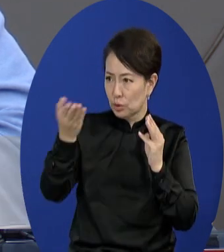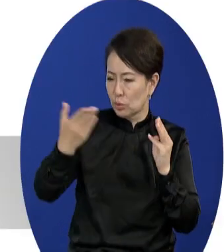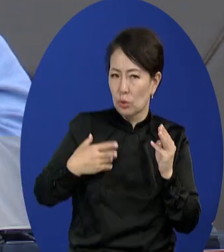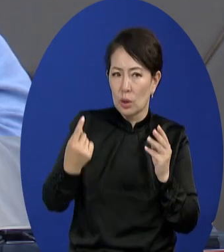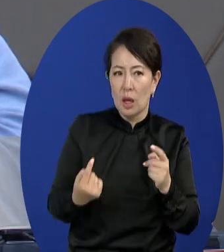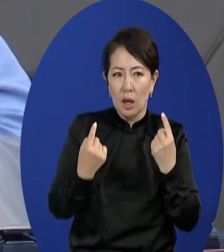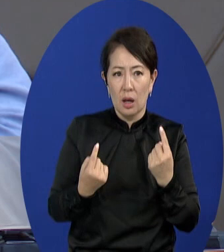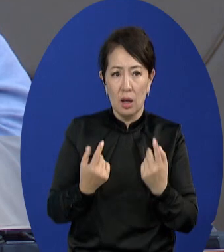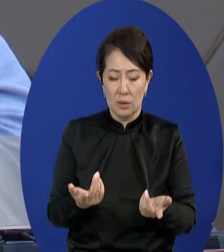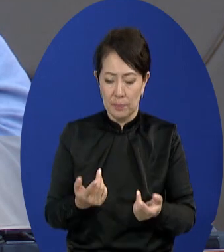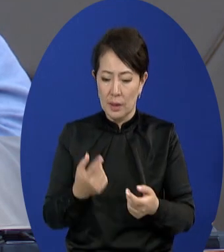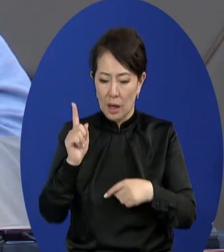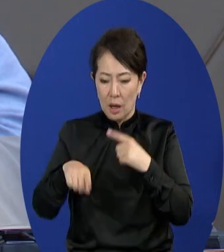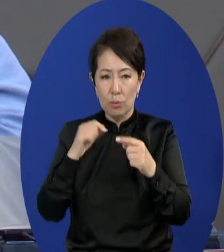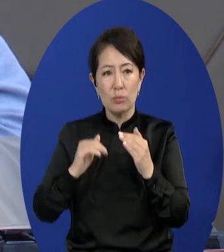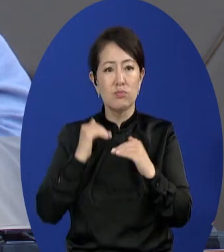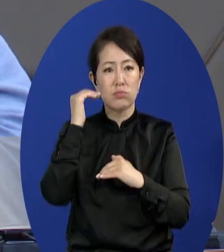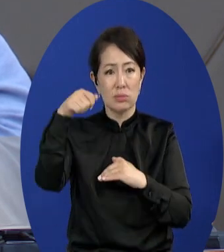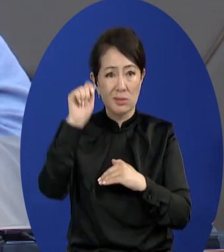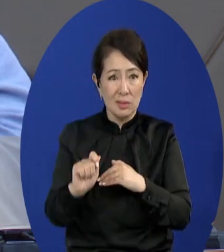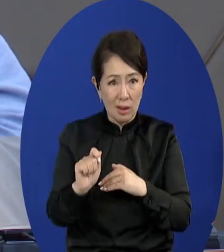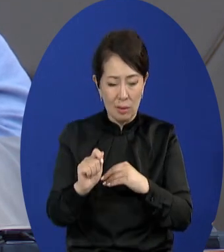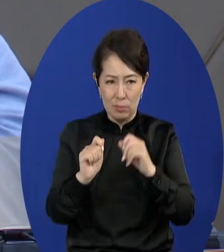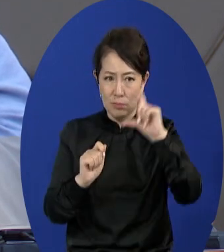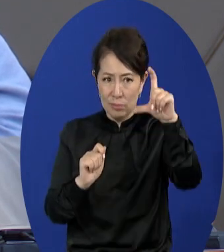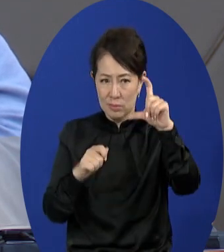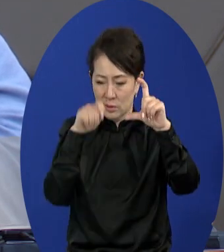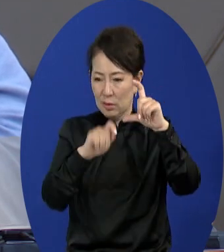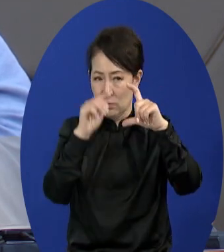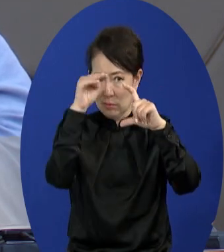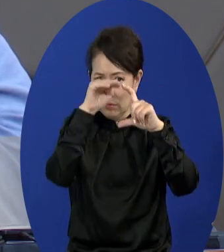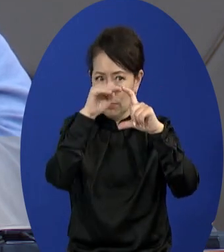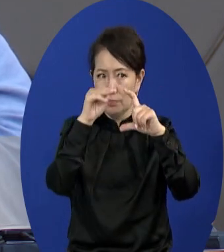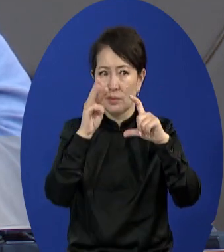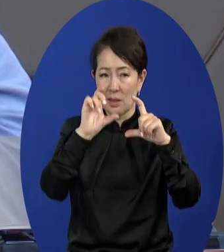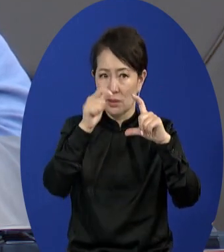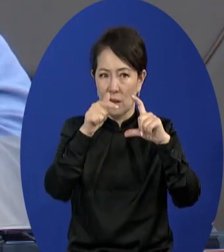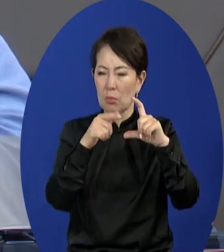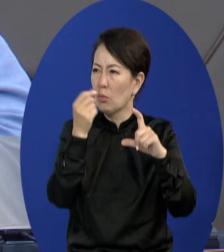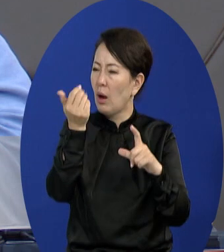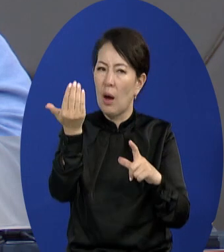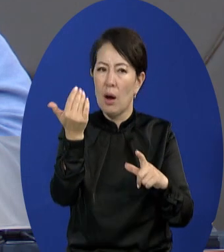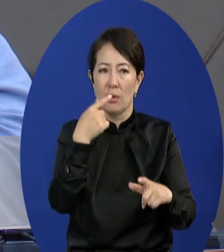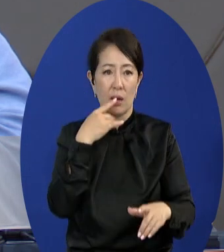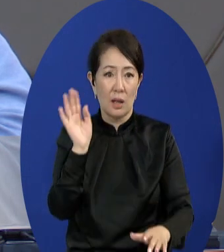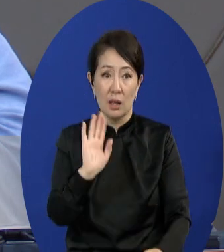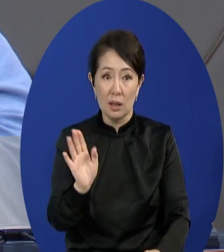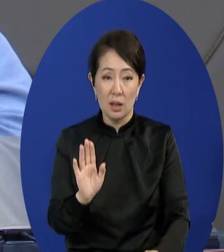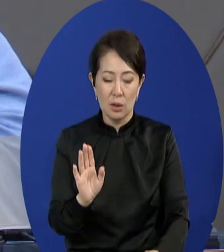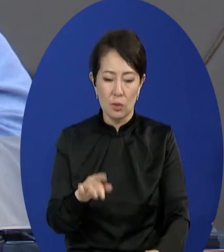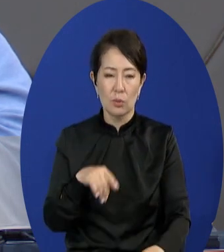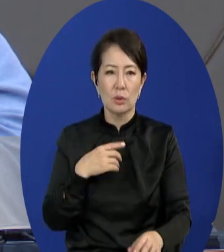сууж байна. Хамгийн өндөр цалин, хамгийн одоо тансаг одоо юг бид нар шаардаагүй шүү дээ.